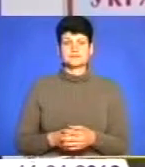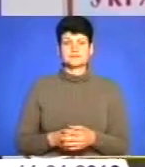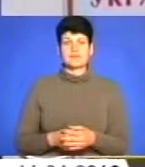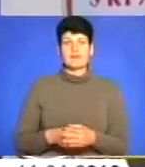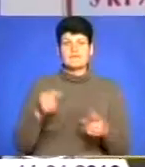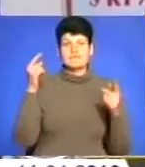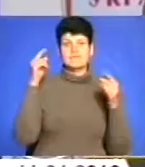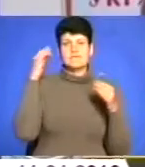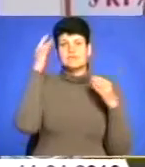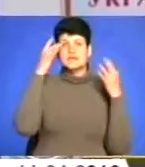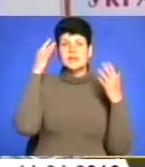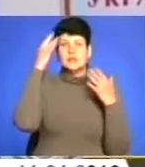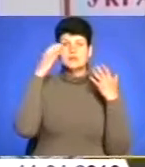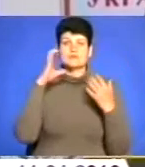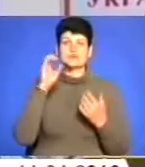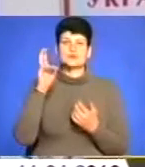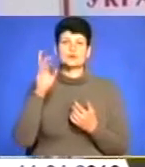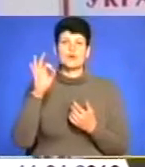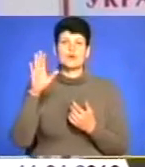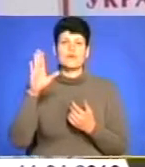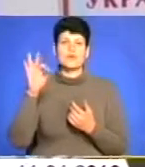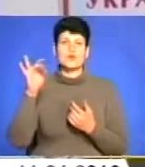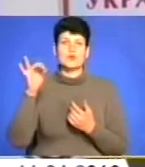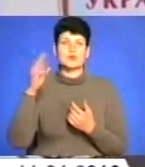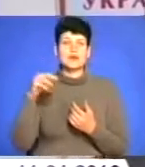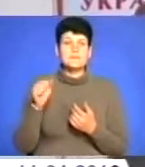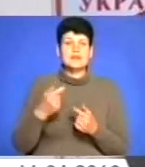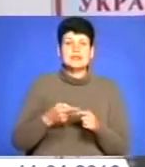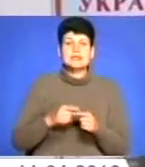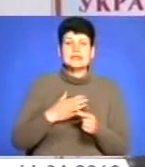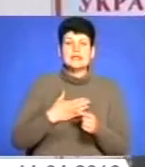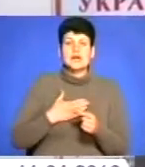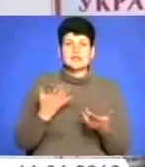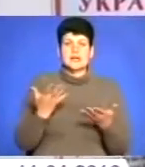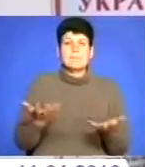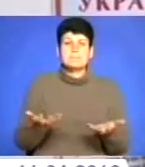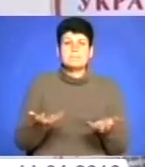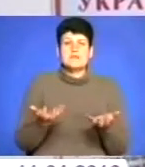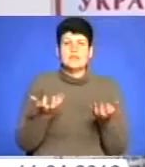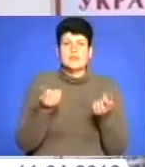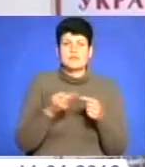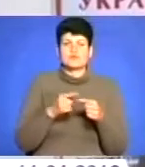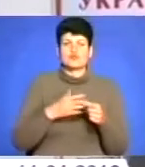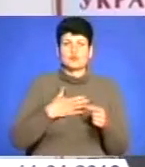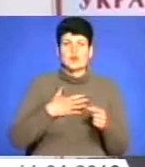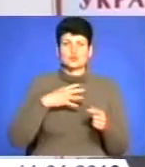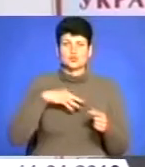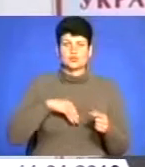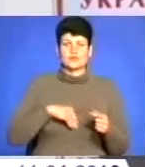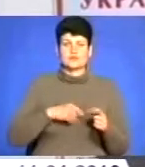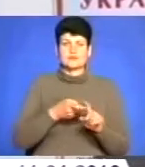філософ Сковорода. Це наш, який піднімав оцю нашу духовність через